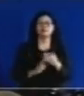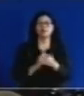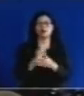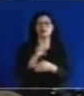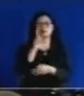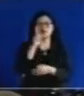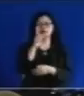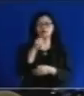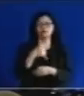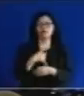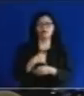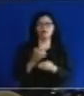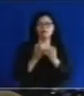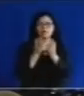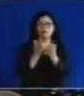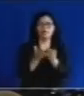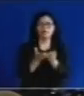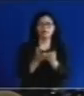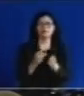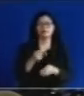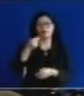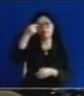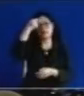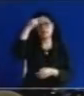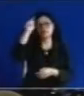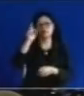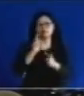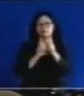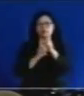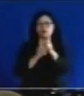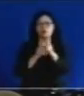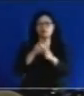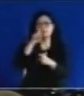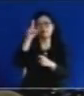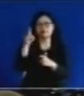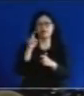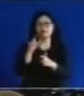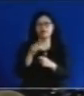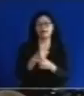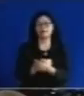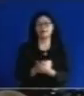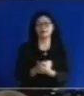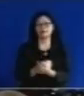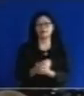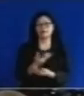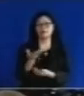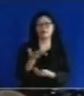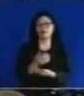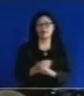saya berikan kesempatan untuk menjawab pertanyaan. Silakan Bapak persiapkan